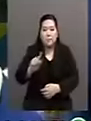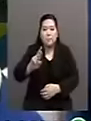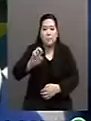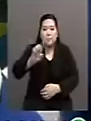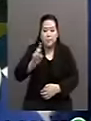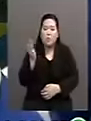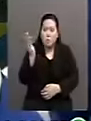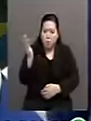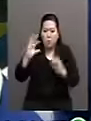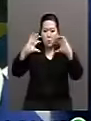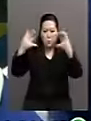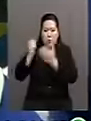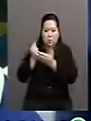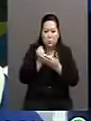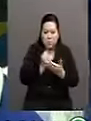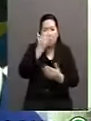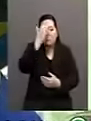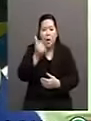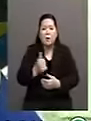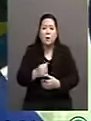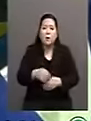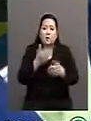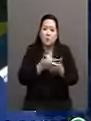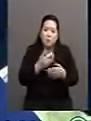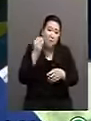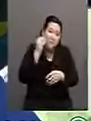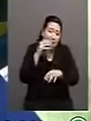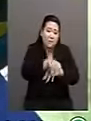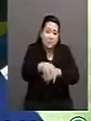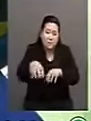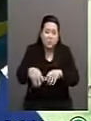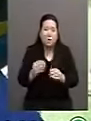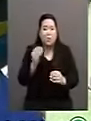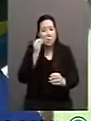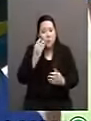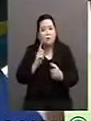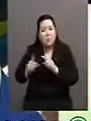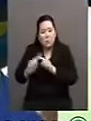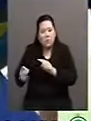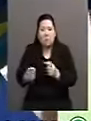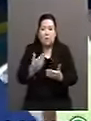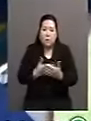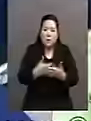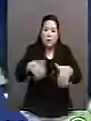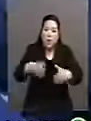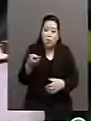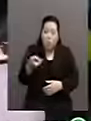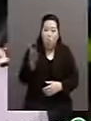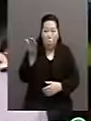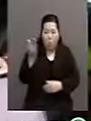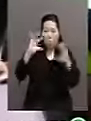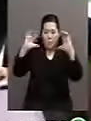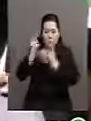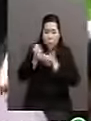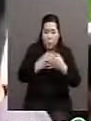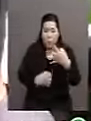ยหน่อยครับโดยเฉพาะที่อยู่อาศัยของคนรายได้น้อยตอนนี้นะครับอยากจะให้ขอความช่วยเหลืออยู่